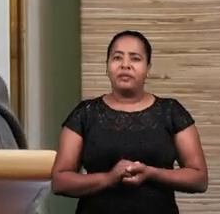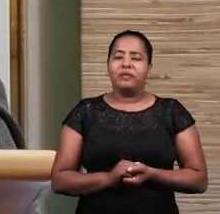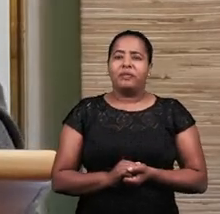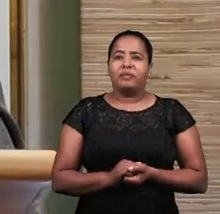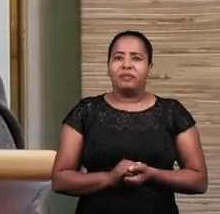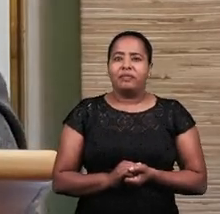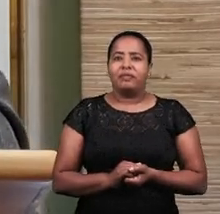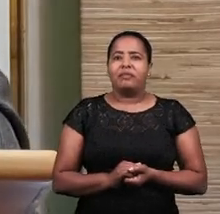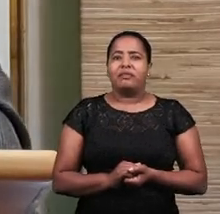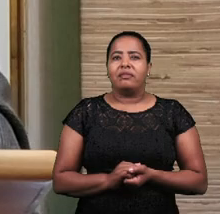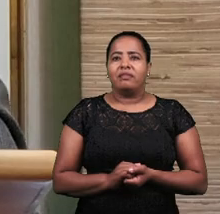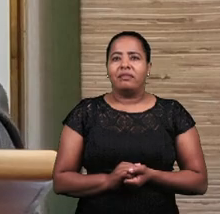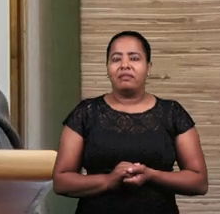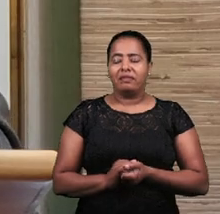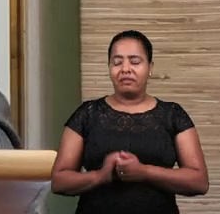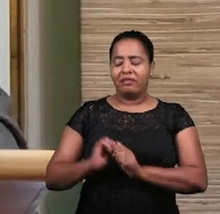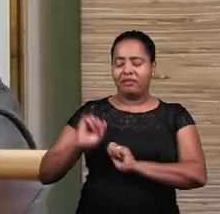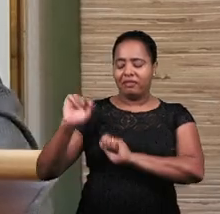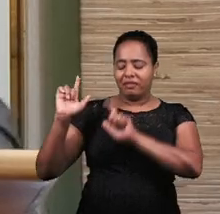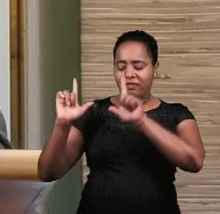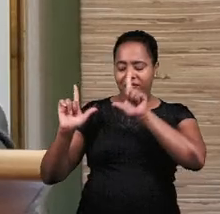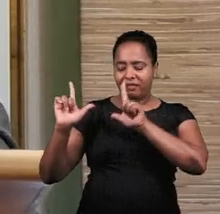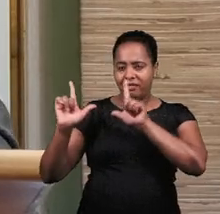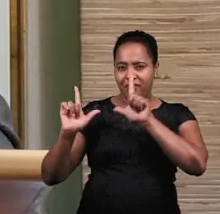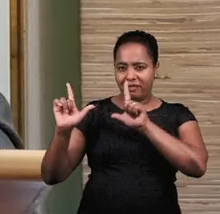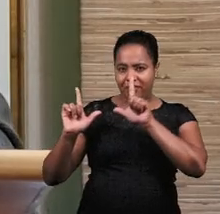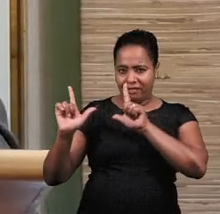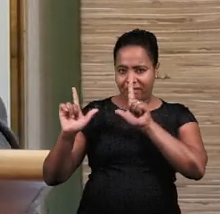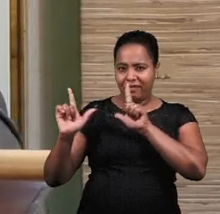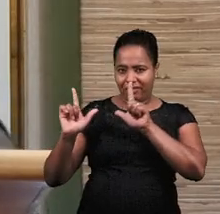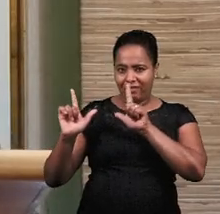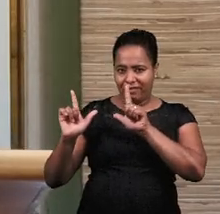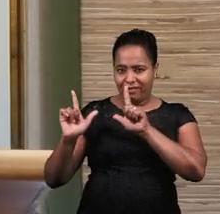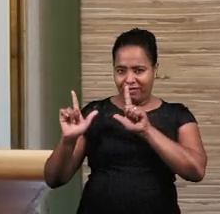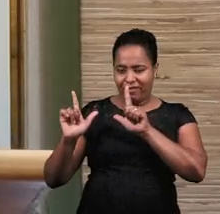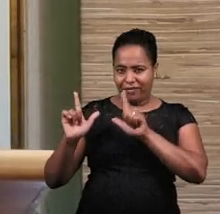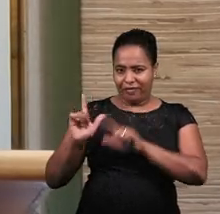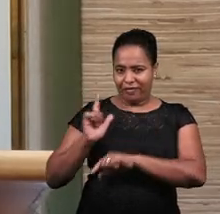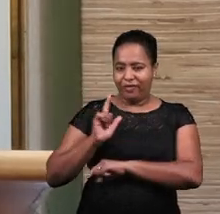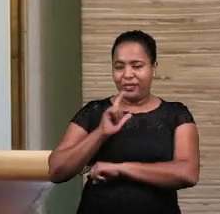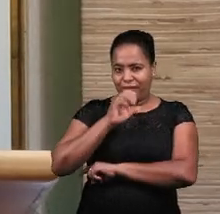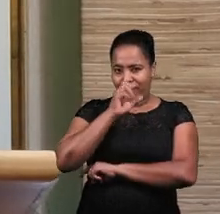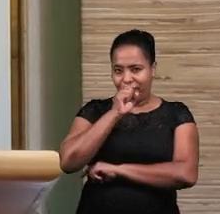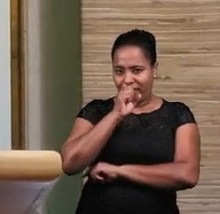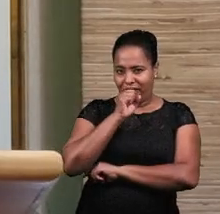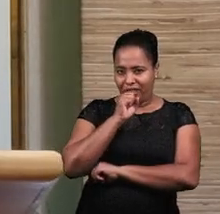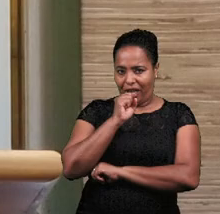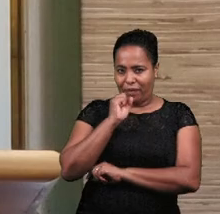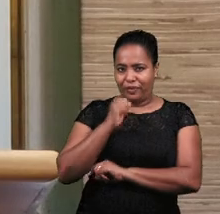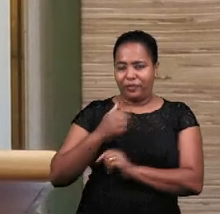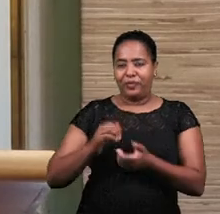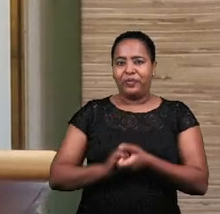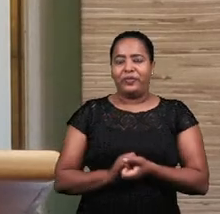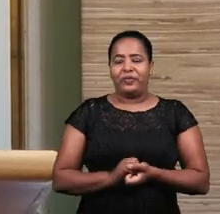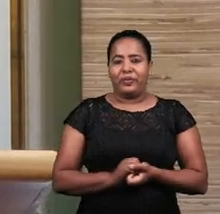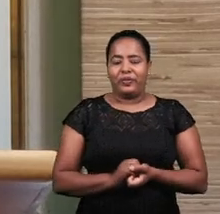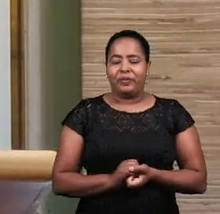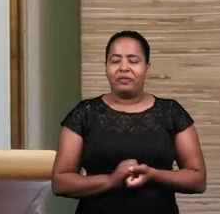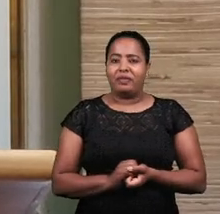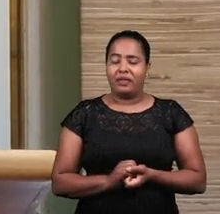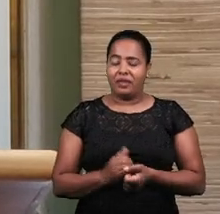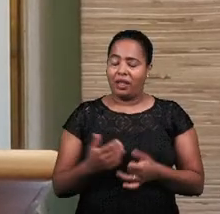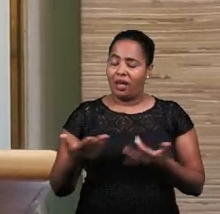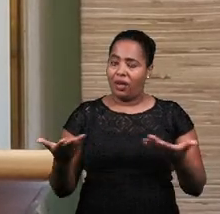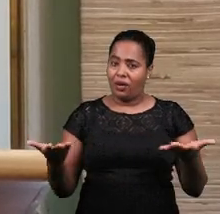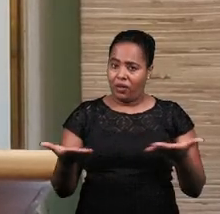la préparation de la programmation à la télé pendant ce week-end. Et nous voulons souligner